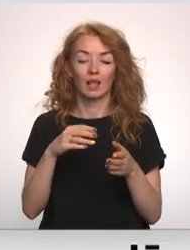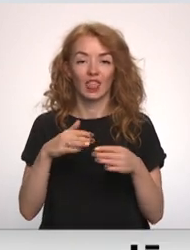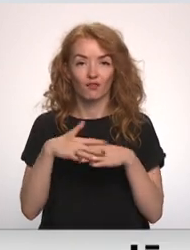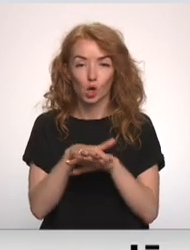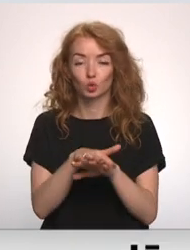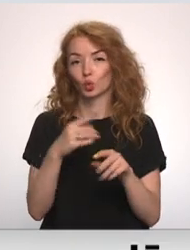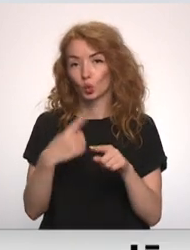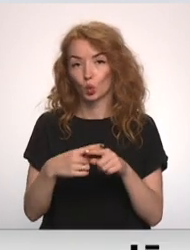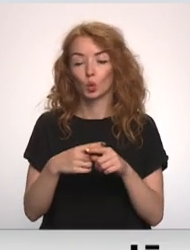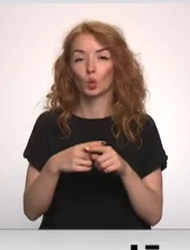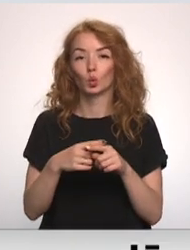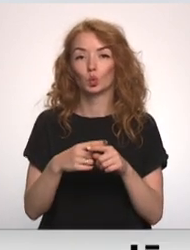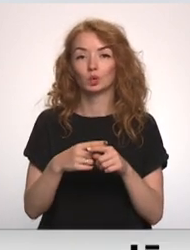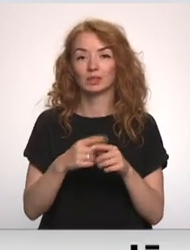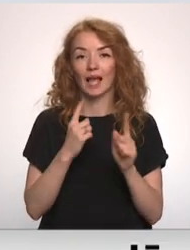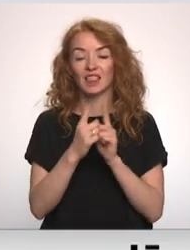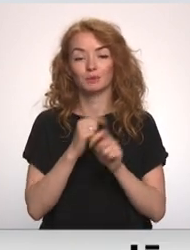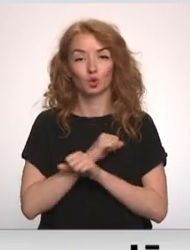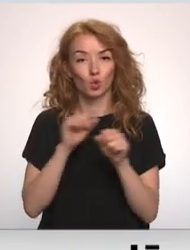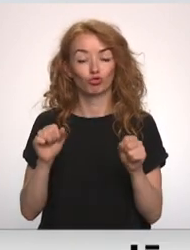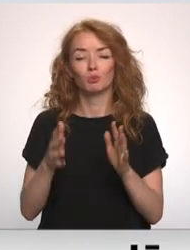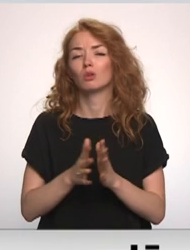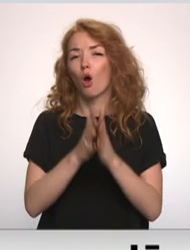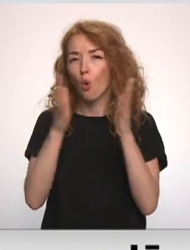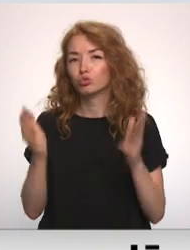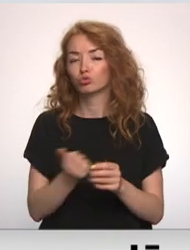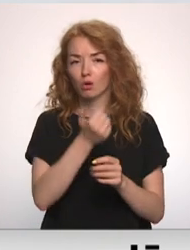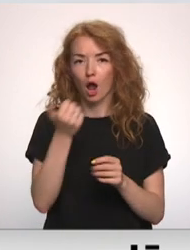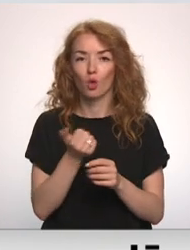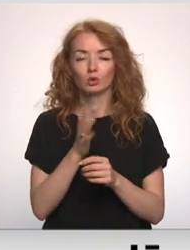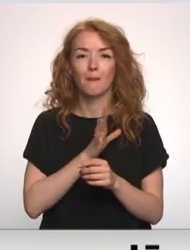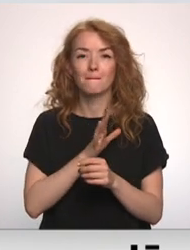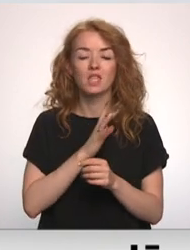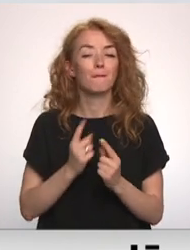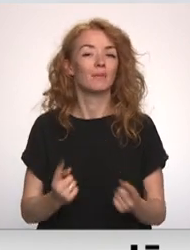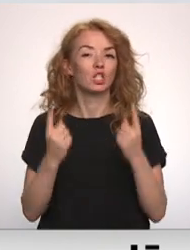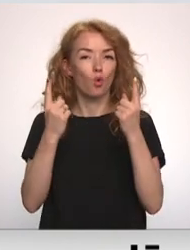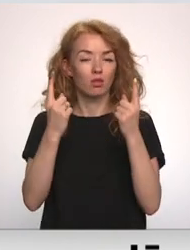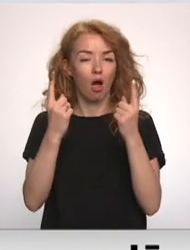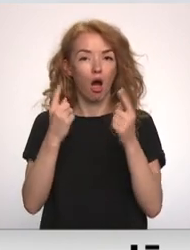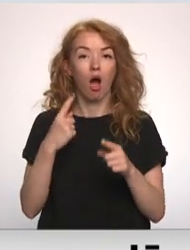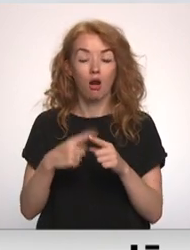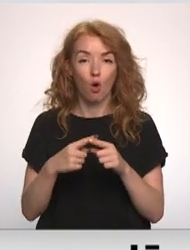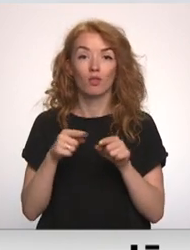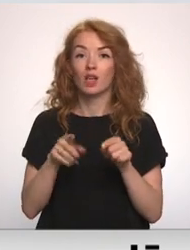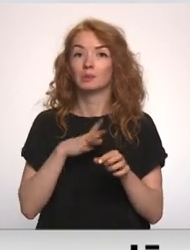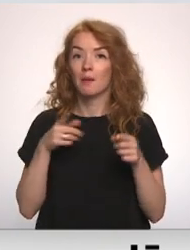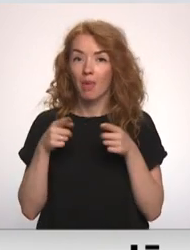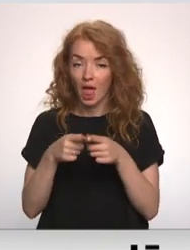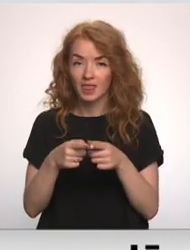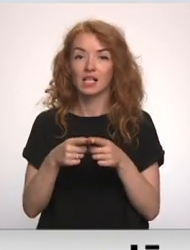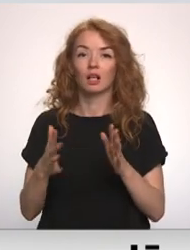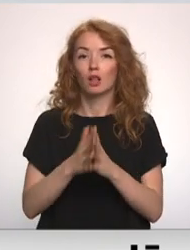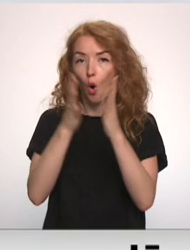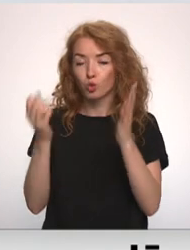pret ceļu satiksmes drošību ilgus gadus ir bijusi prioritāte, un tas ir bijis mērtiecīgs ilgu